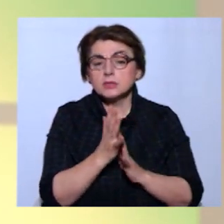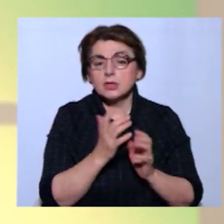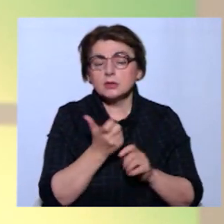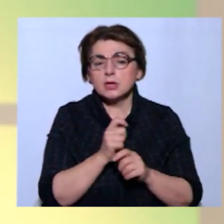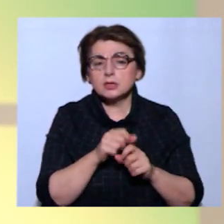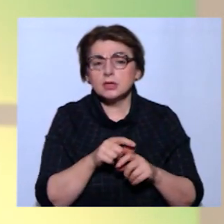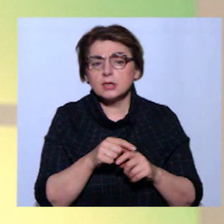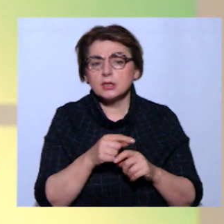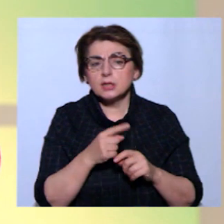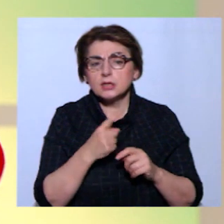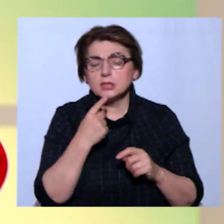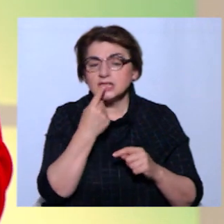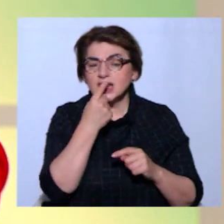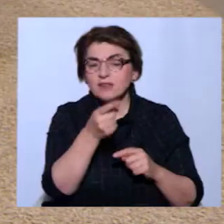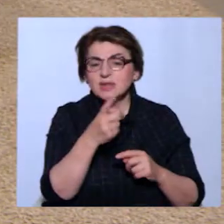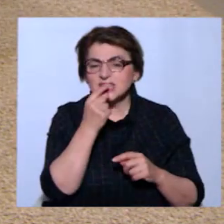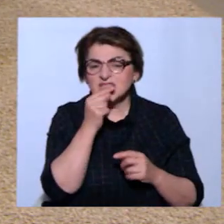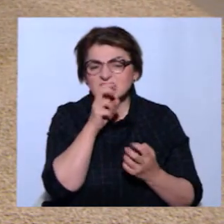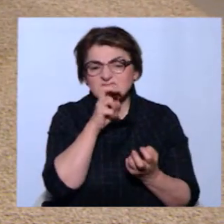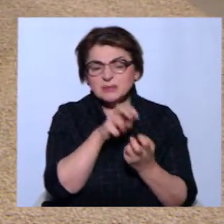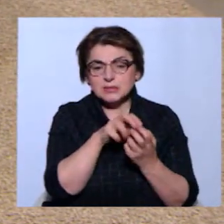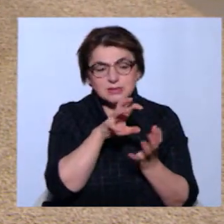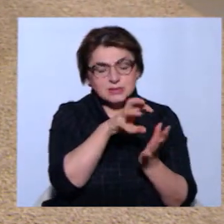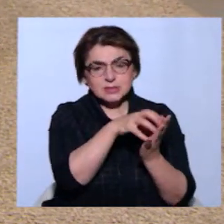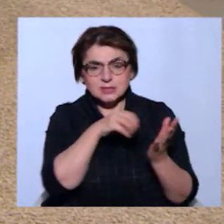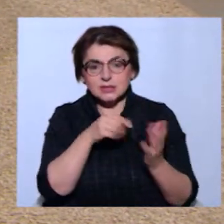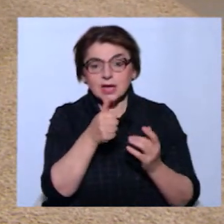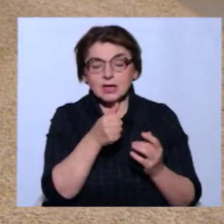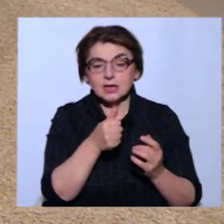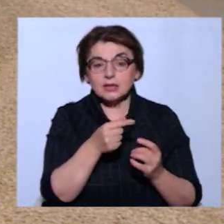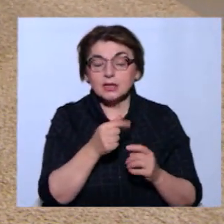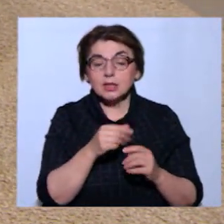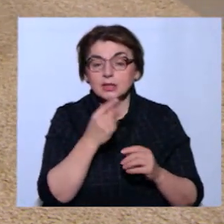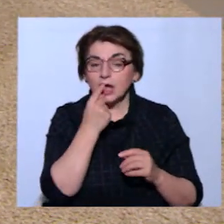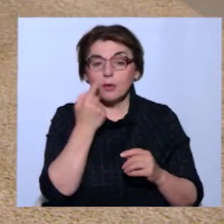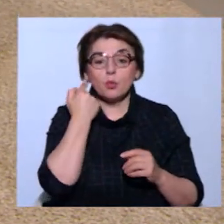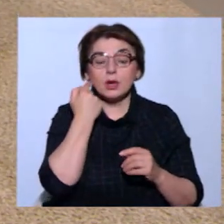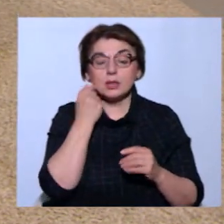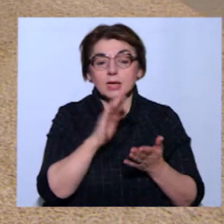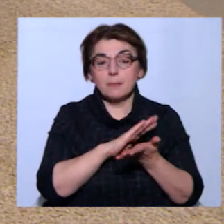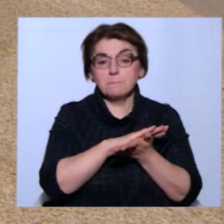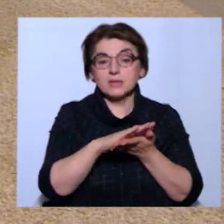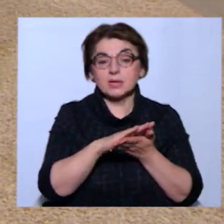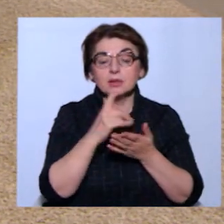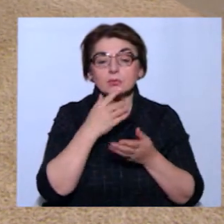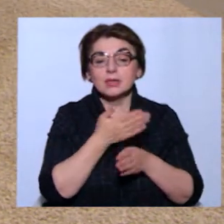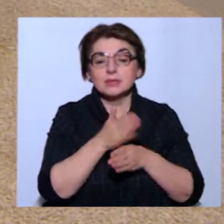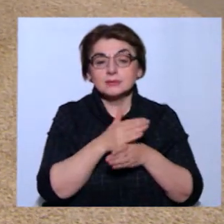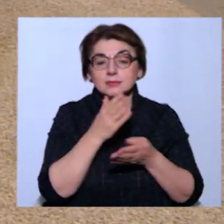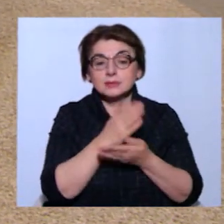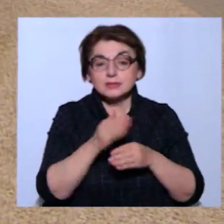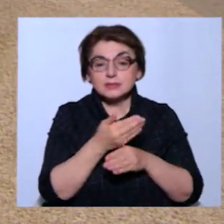აქვს წინამჭრელი კბილები, რომ კარგად მოგლიჩოს ბალახი და შედარებით ბრტყელი უკანა კბილები, რომ შემდეგ დააქუცმაცოს